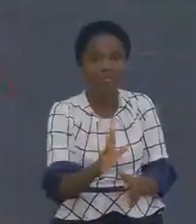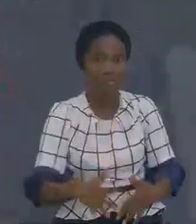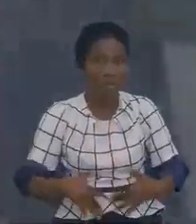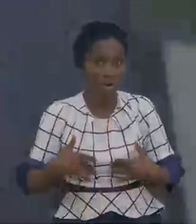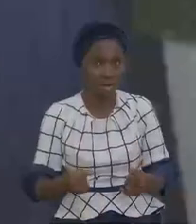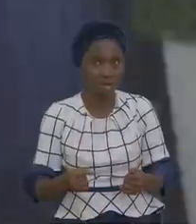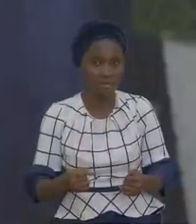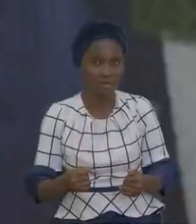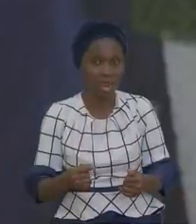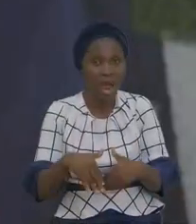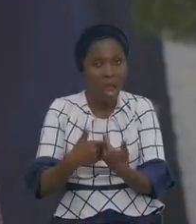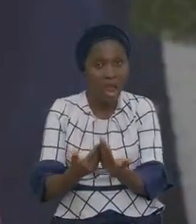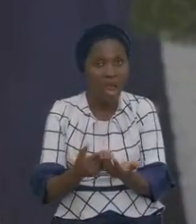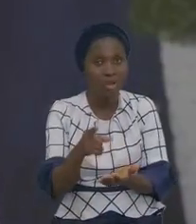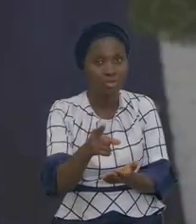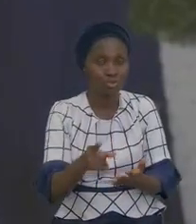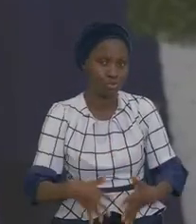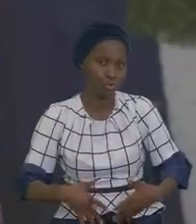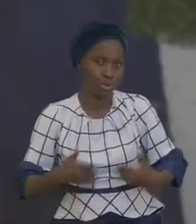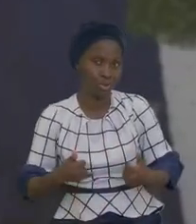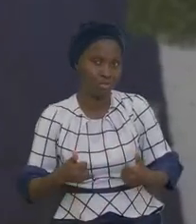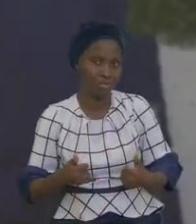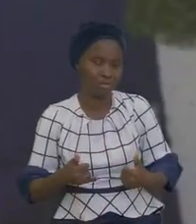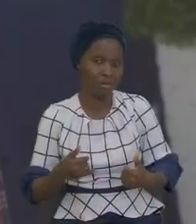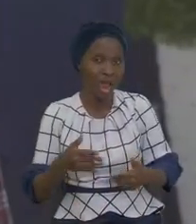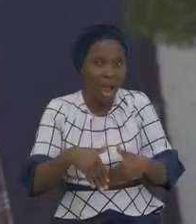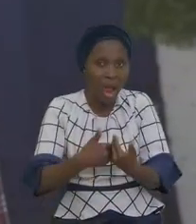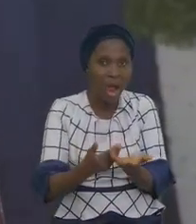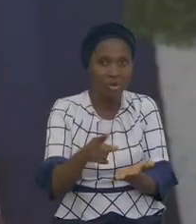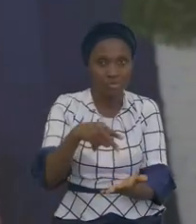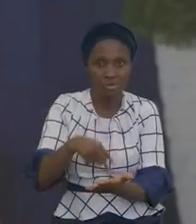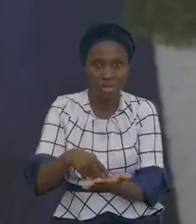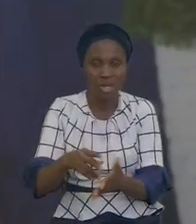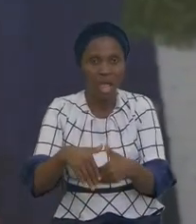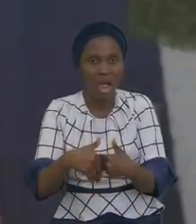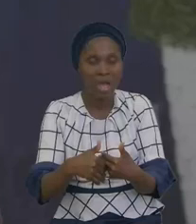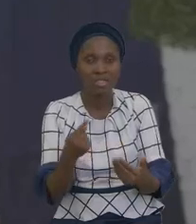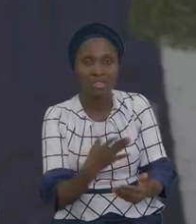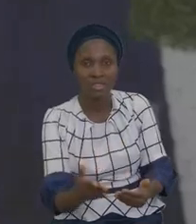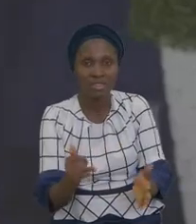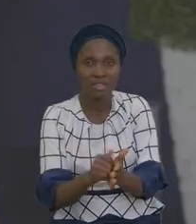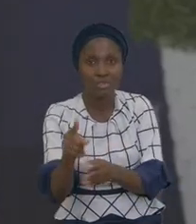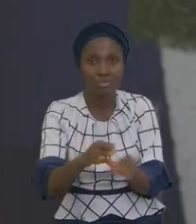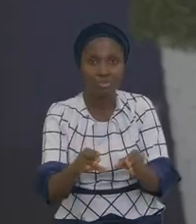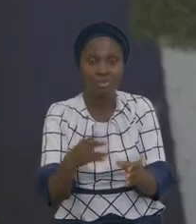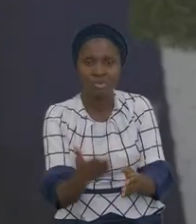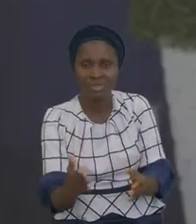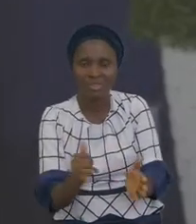tiens, les choses que tu fais, les choses que tu dis, tu veux te rassurer qu'à chaque pas,